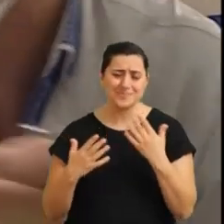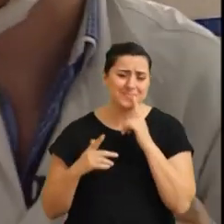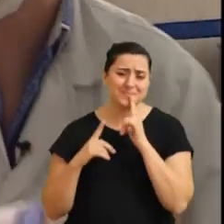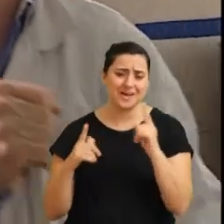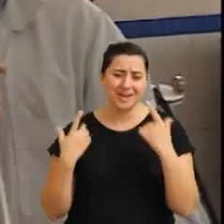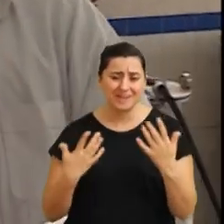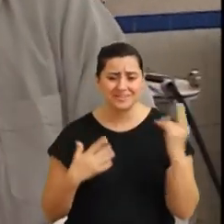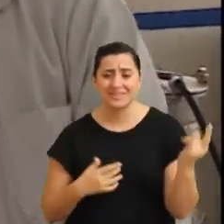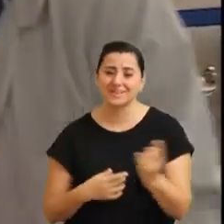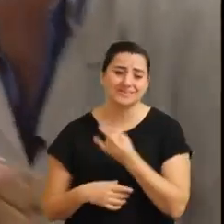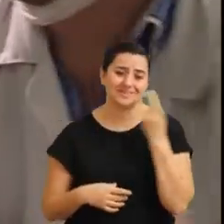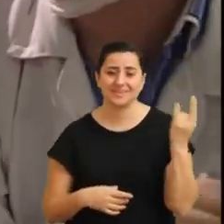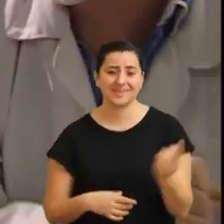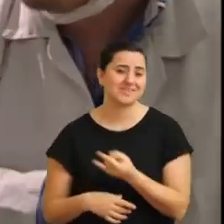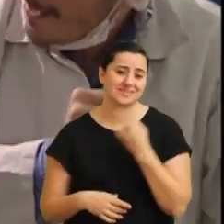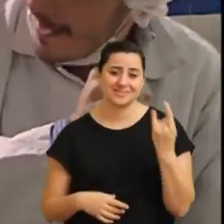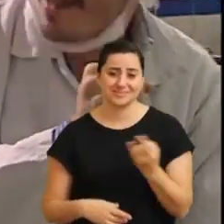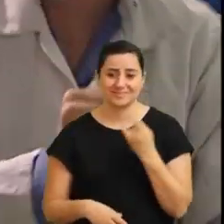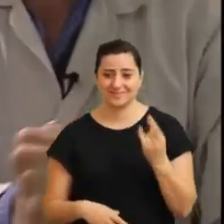Aman da geze